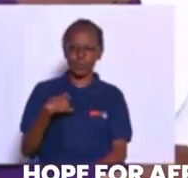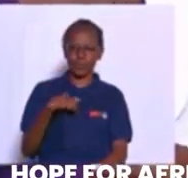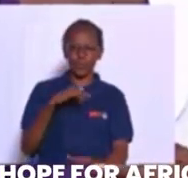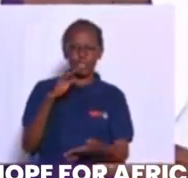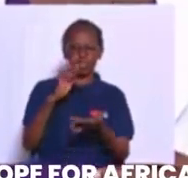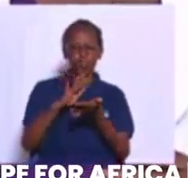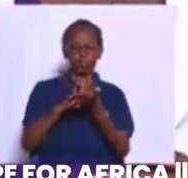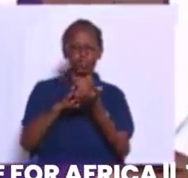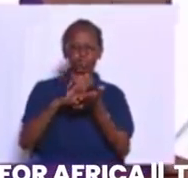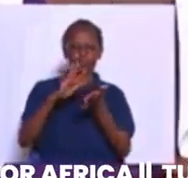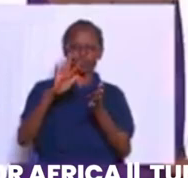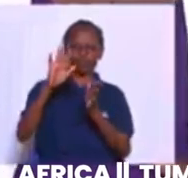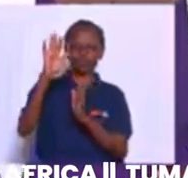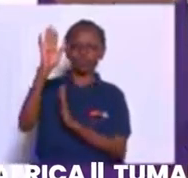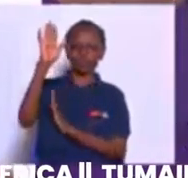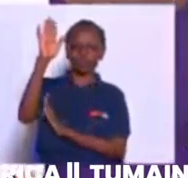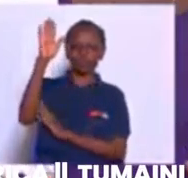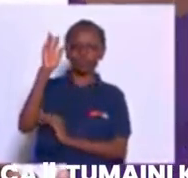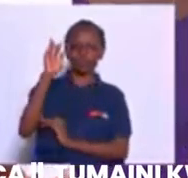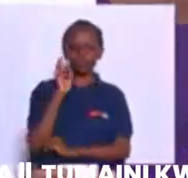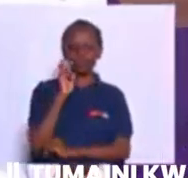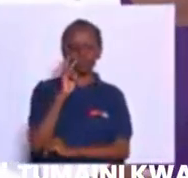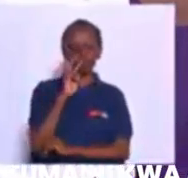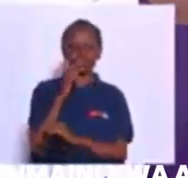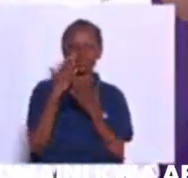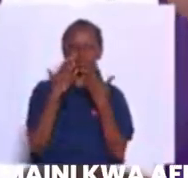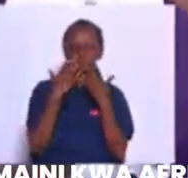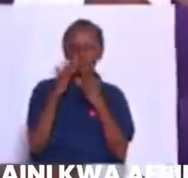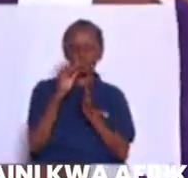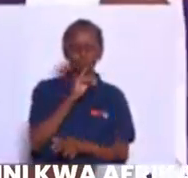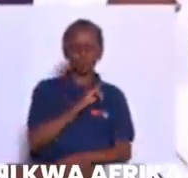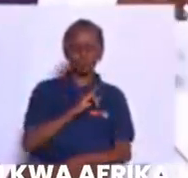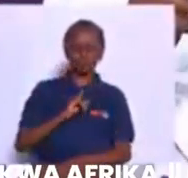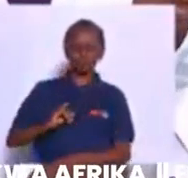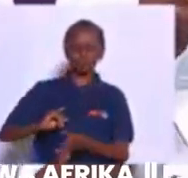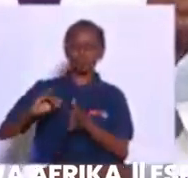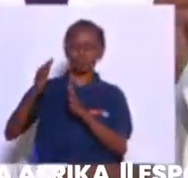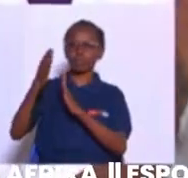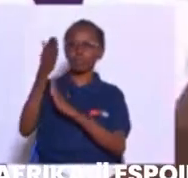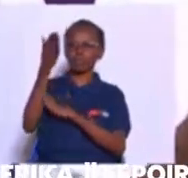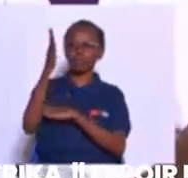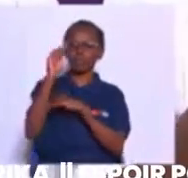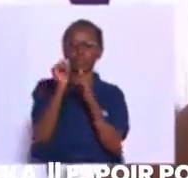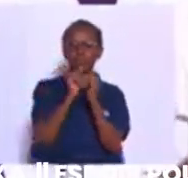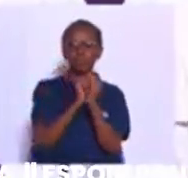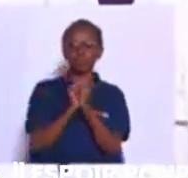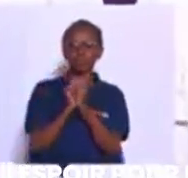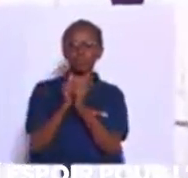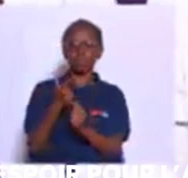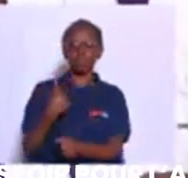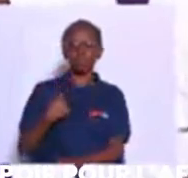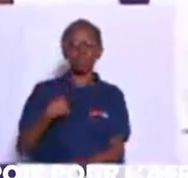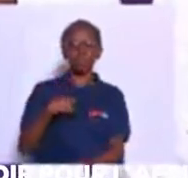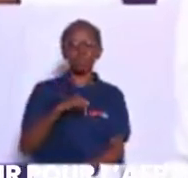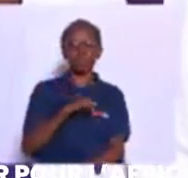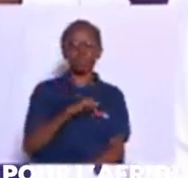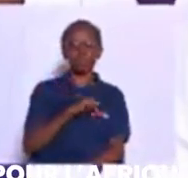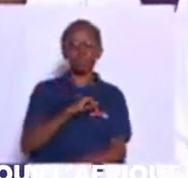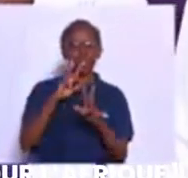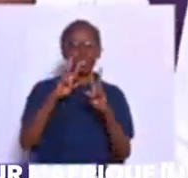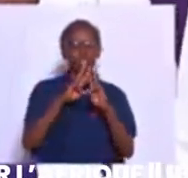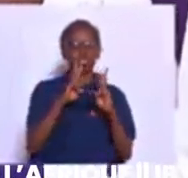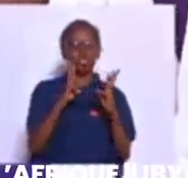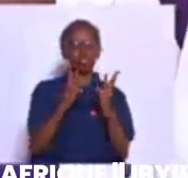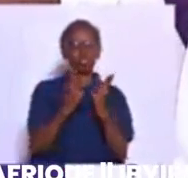Utukufu wake tukauona. Kimangali Mungu pamoja nasi, ulimwengu